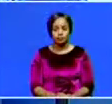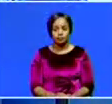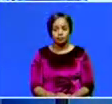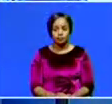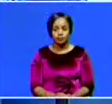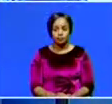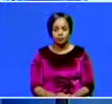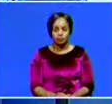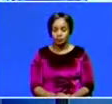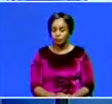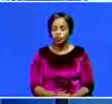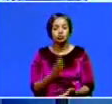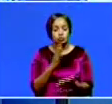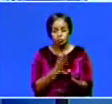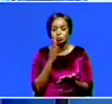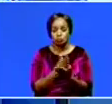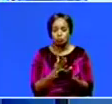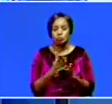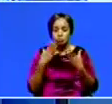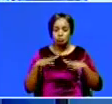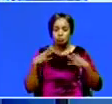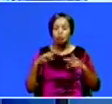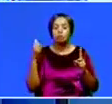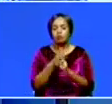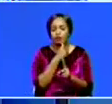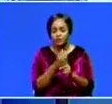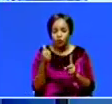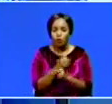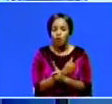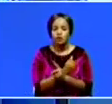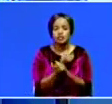Wakombozi wa uhuru waliojitolea mhanga kupigania uhuru.